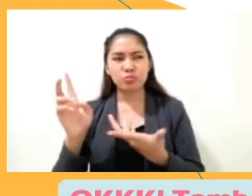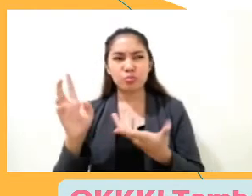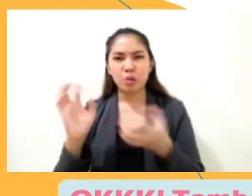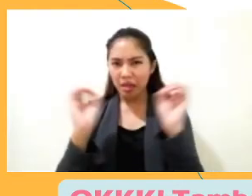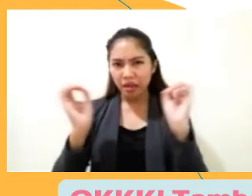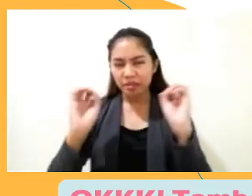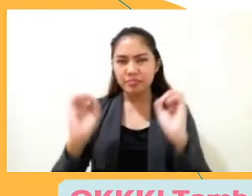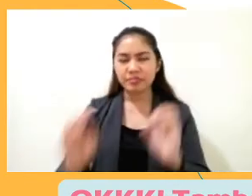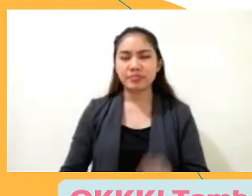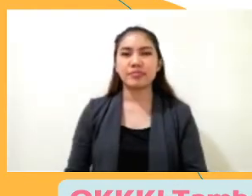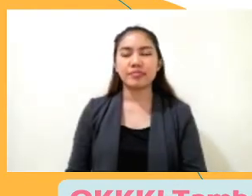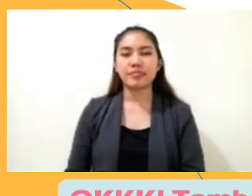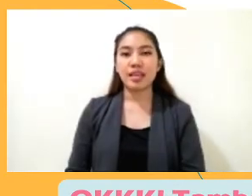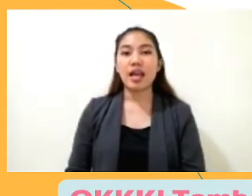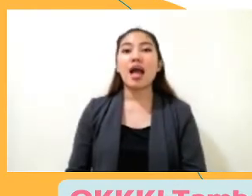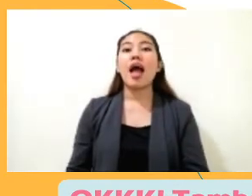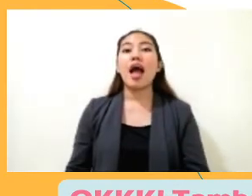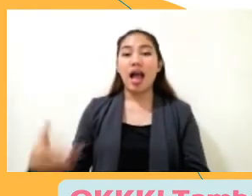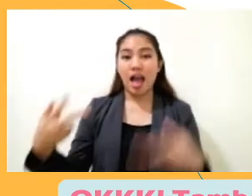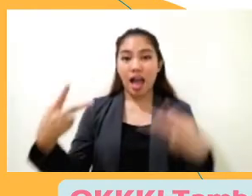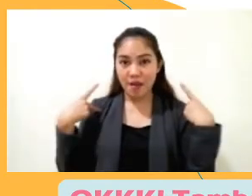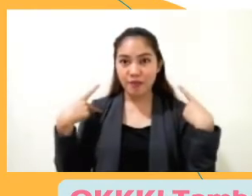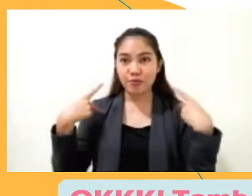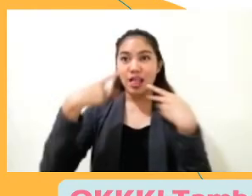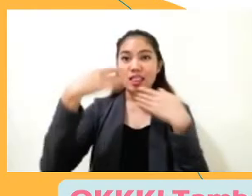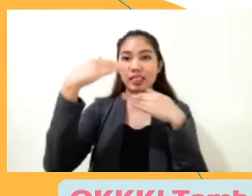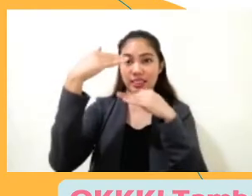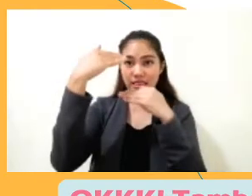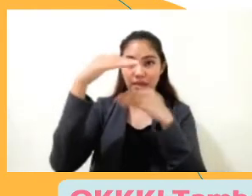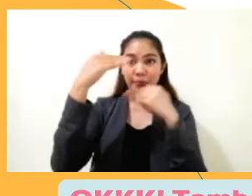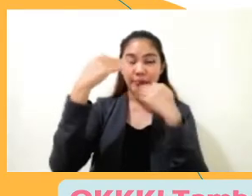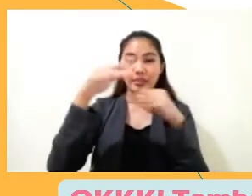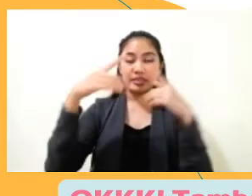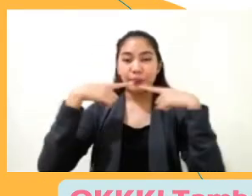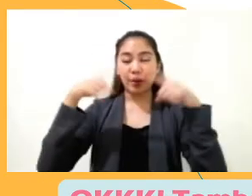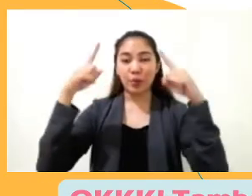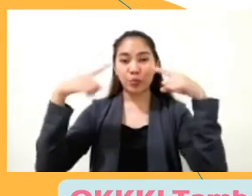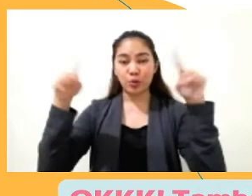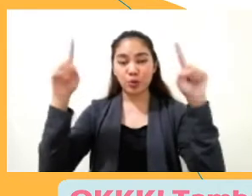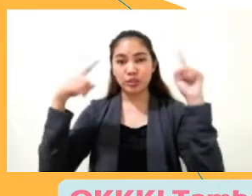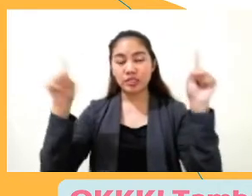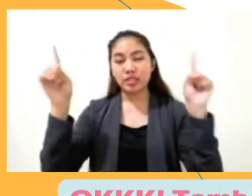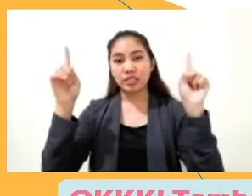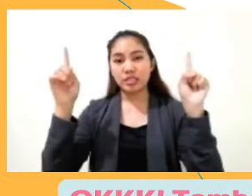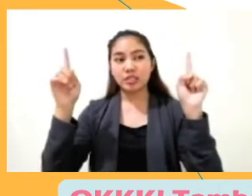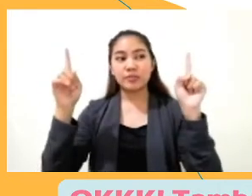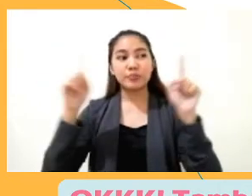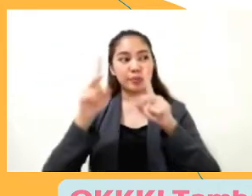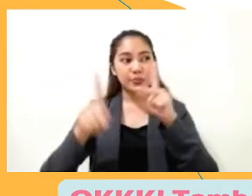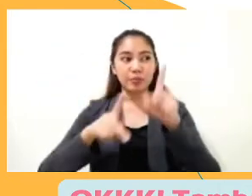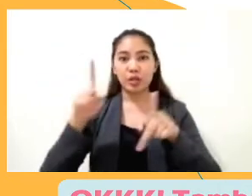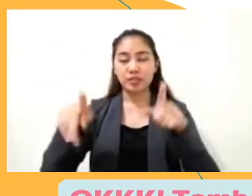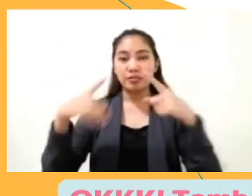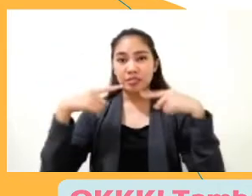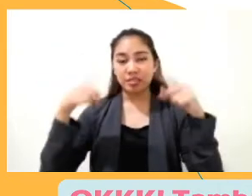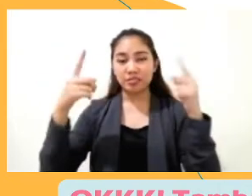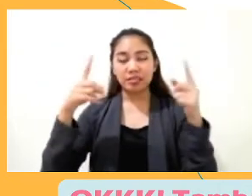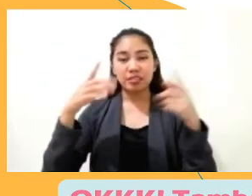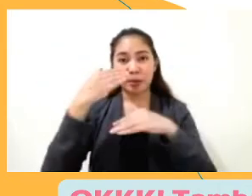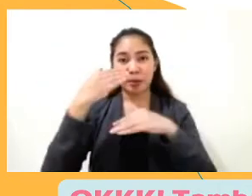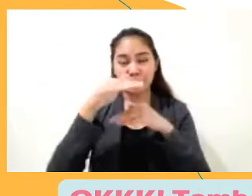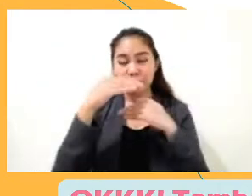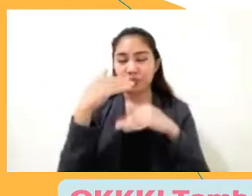So meron po bang hangganan ang ating pag-unlad bilang tao, bilang mamamayan? Kung oo